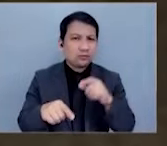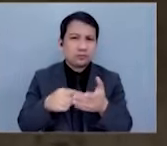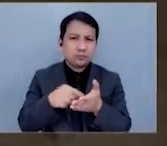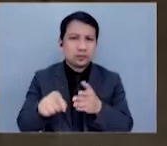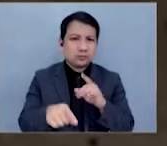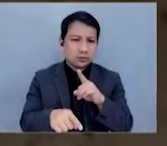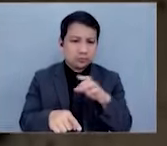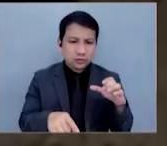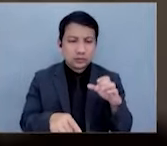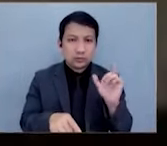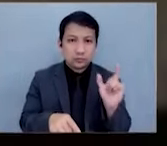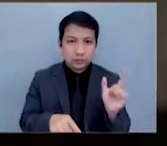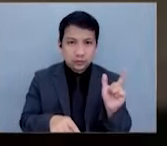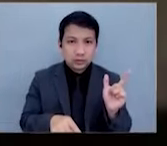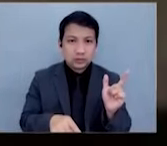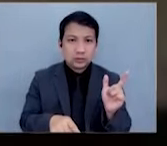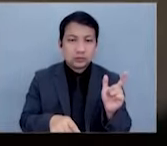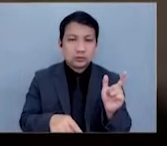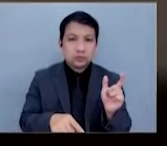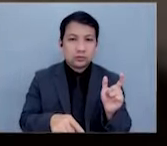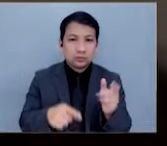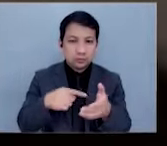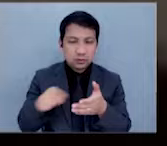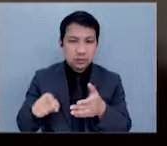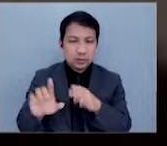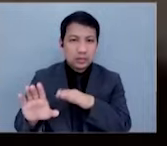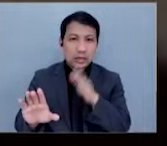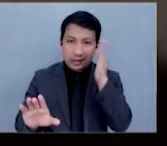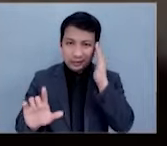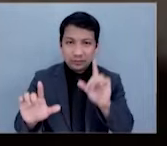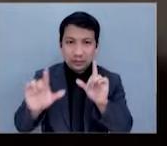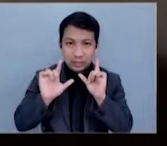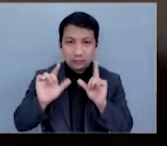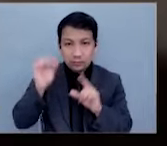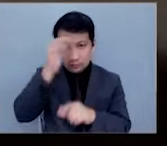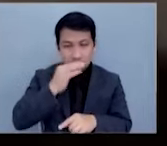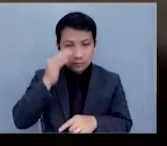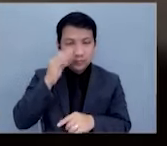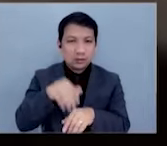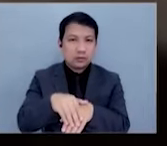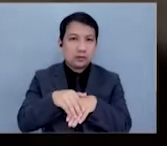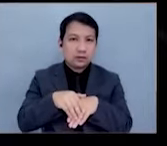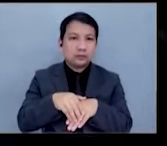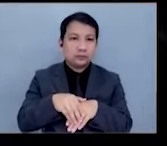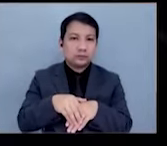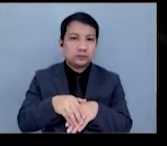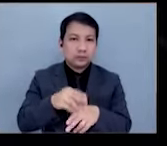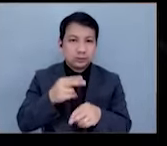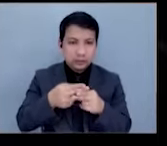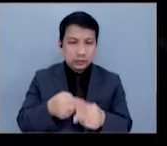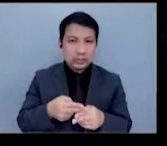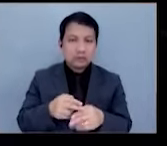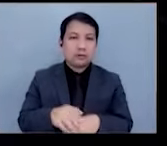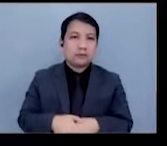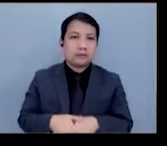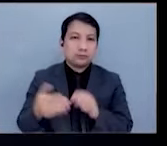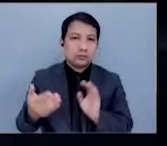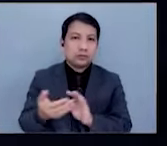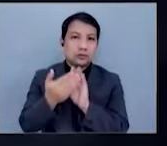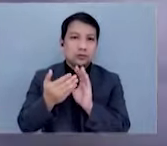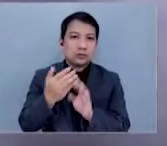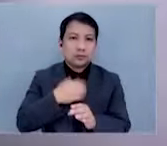halaga ng motorsiklo kilala na raw ng mga pulis ang suspek pero tumanggi muna silang pangalanan nito mahaharap siya sa reklamong